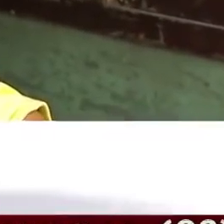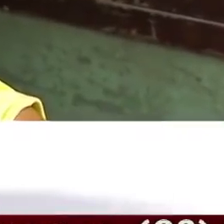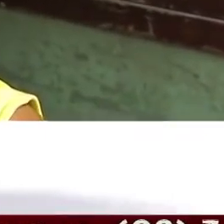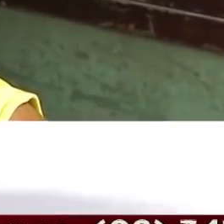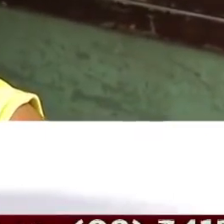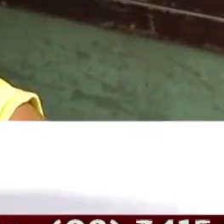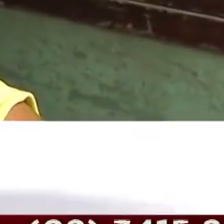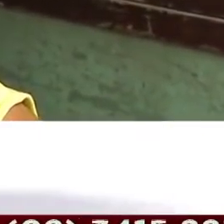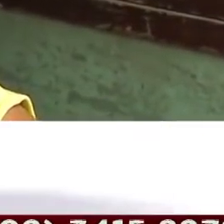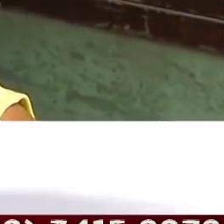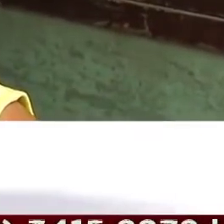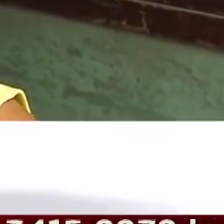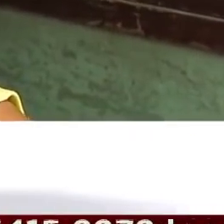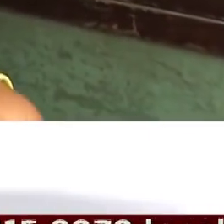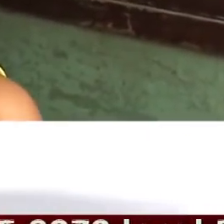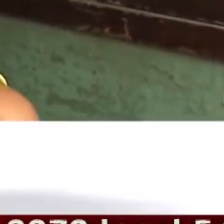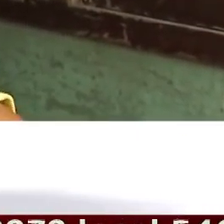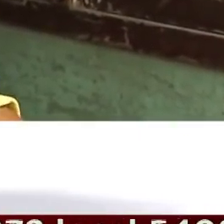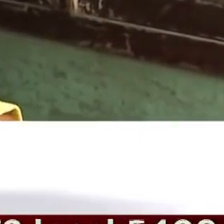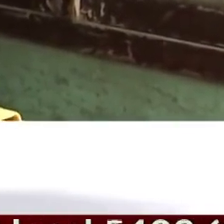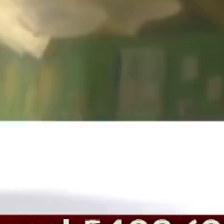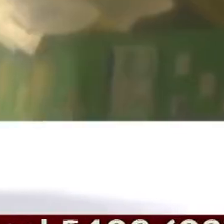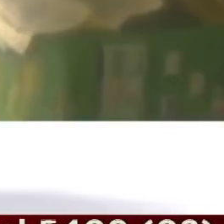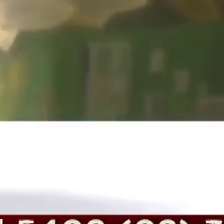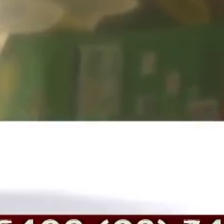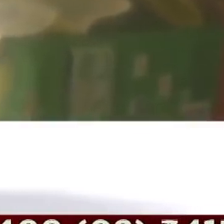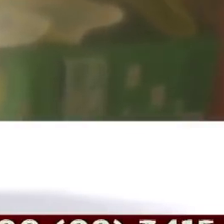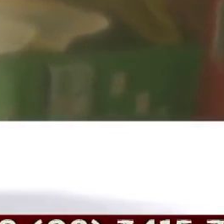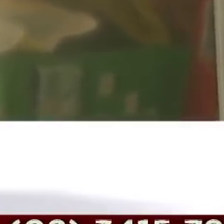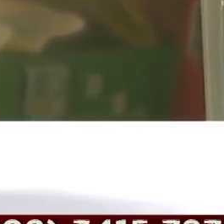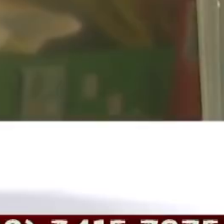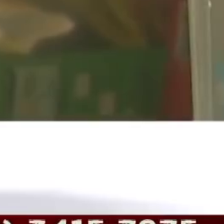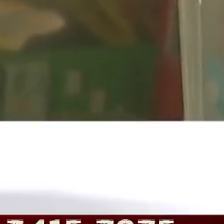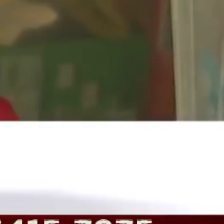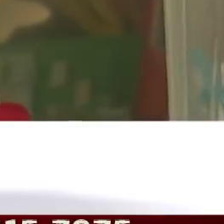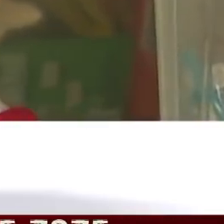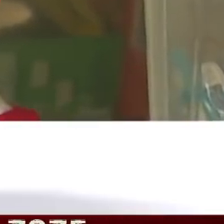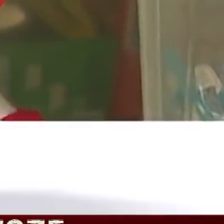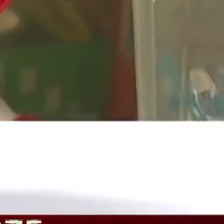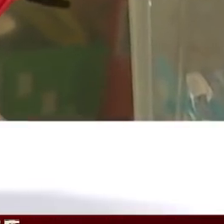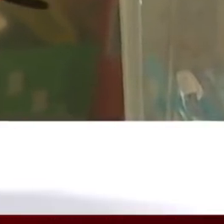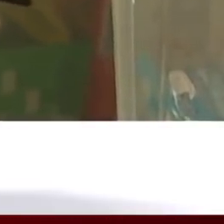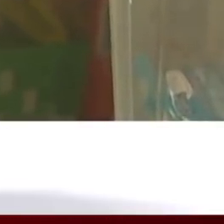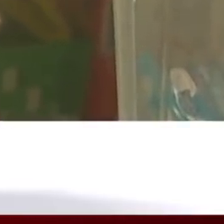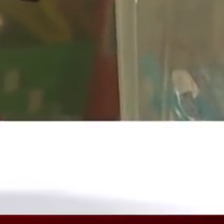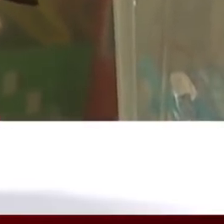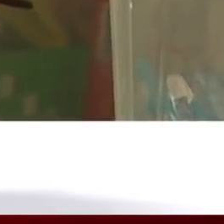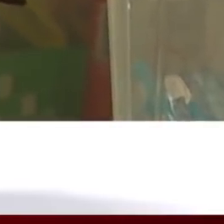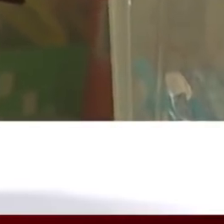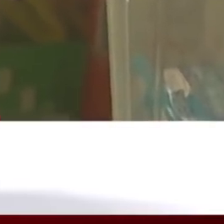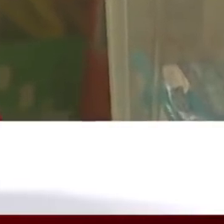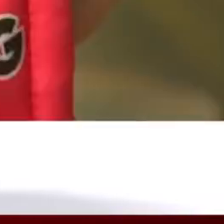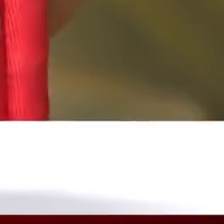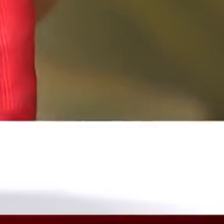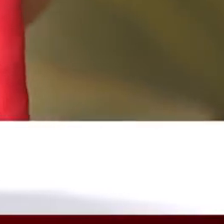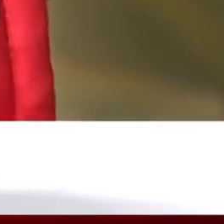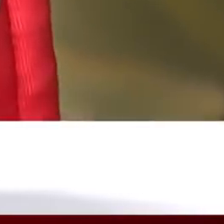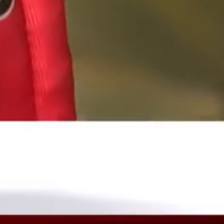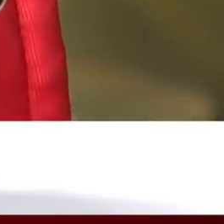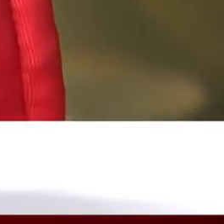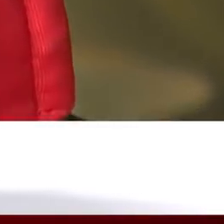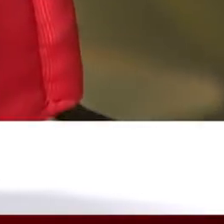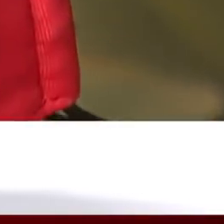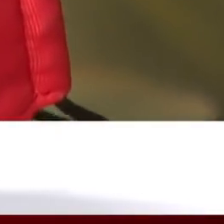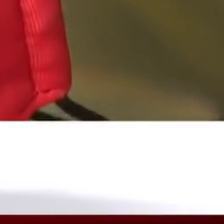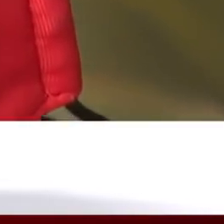Si Nanay Corazon ang bumubuhay sa kanyang 11 taong gulang na apo. Malaking tulong ang 8,000 pisong ayudang natanggap